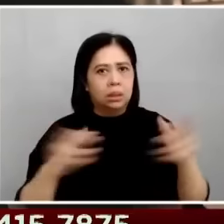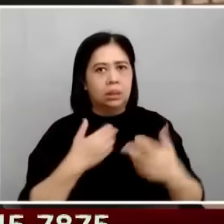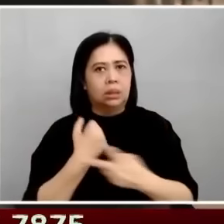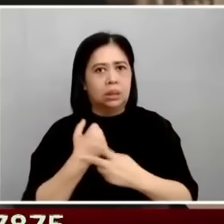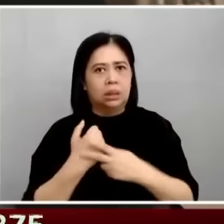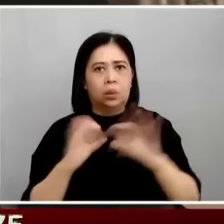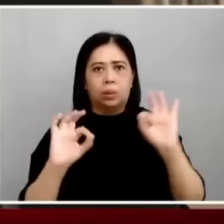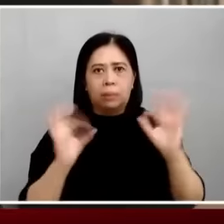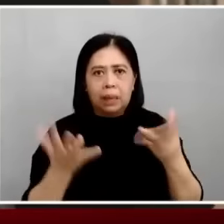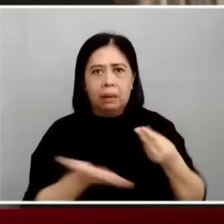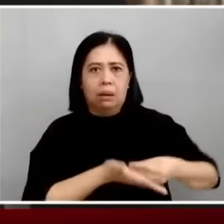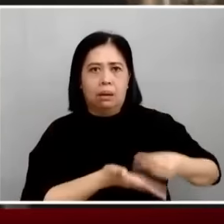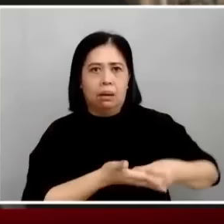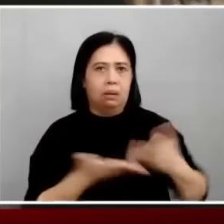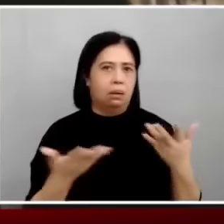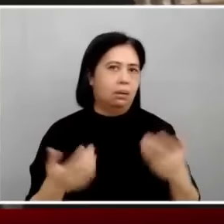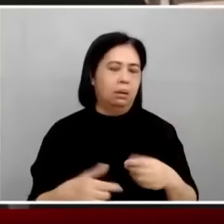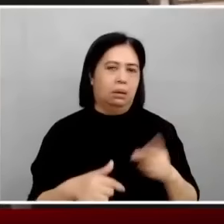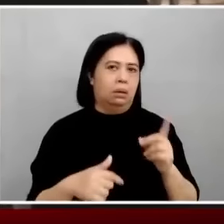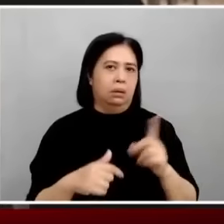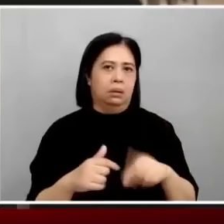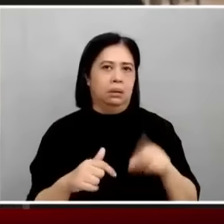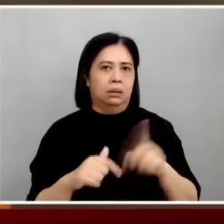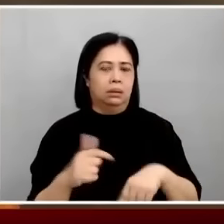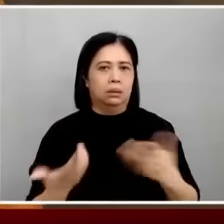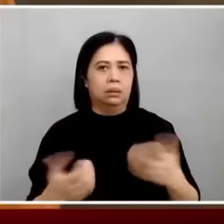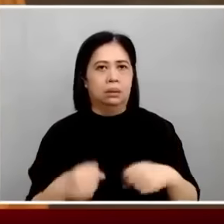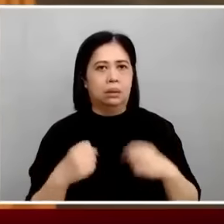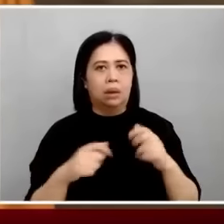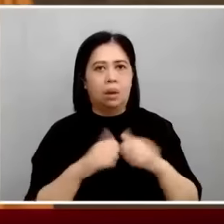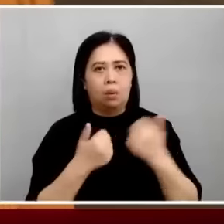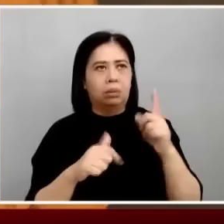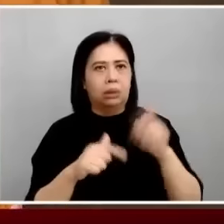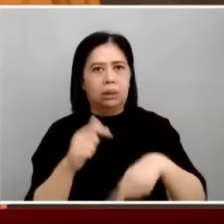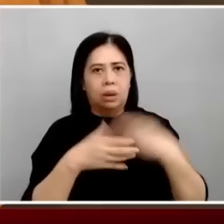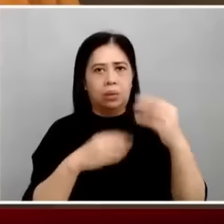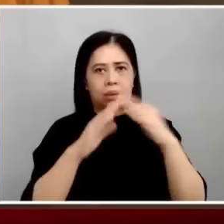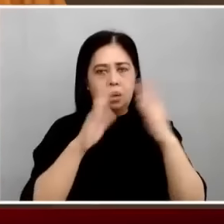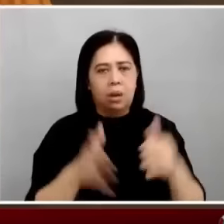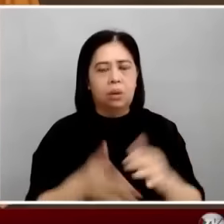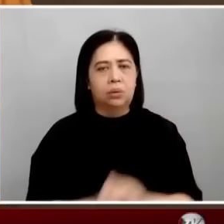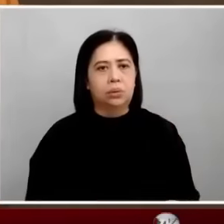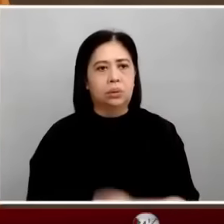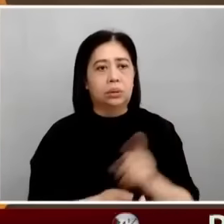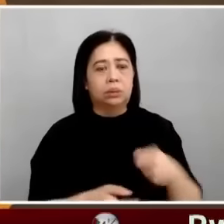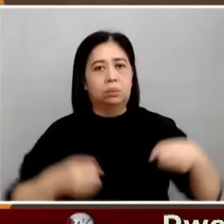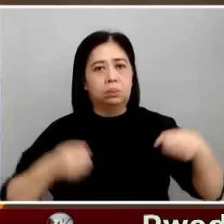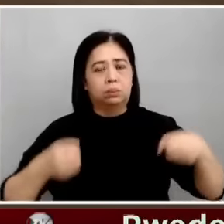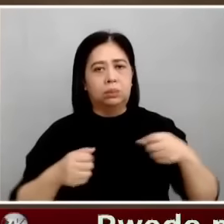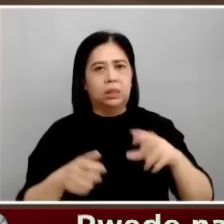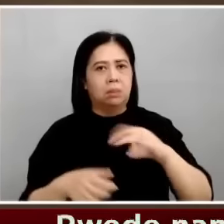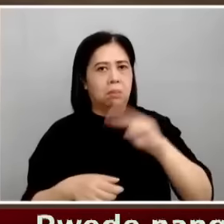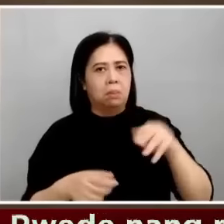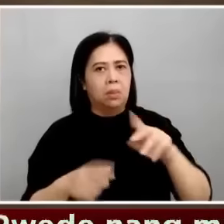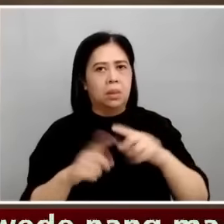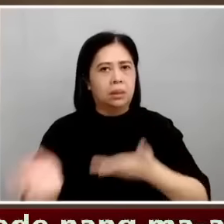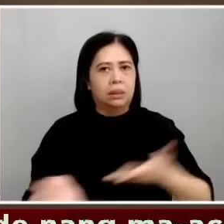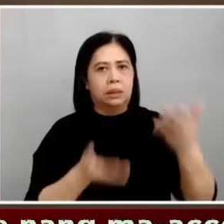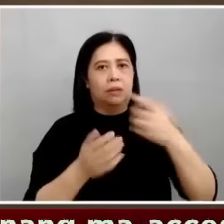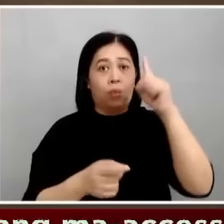pera, hindi kayo basta makakalabas ng bahay. Si Mia naman, naghakot na sa Metro Manila ng pang-isang